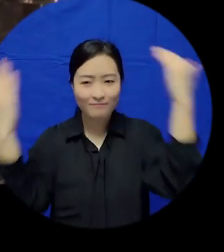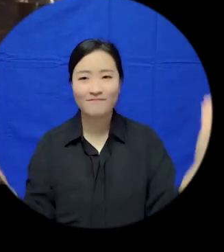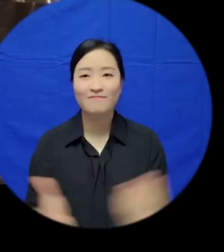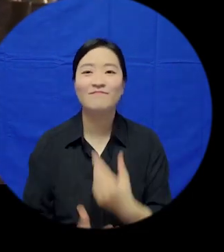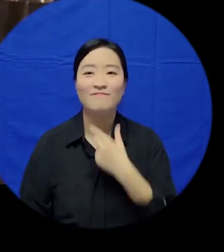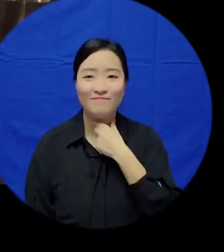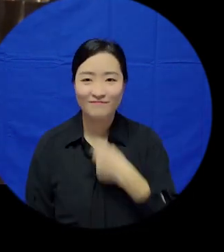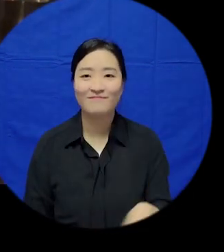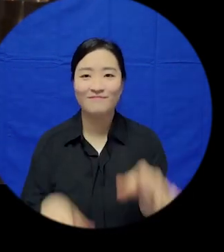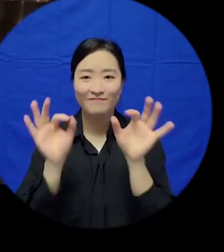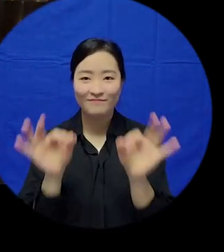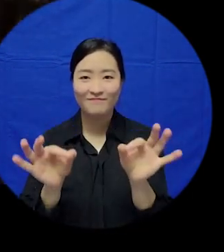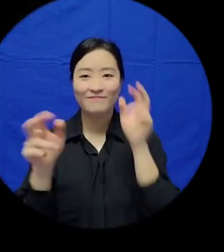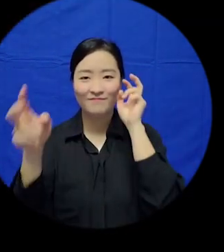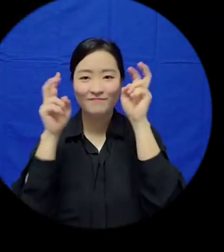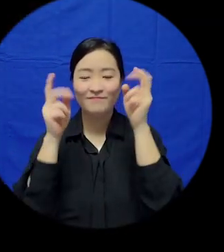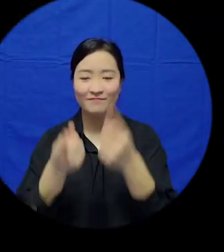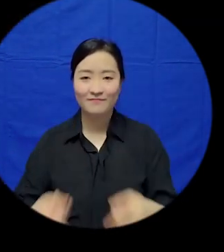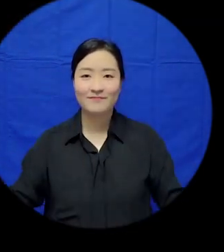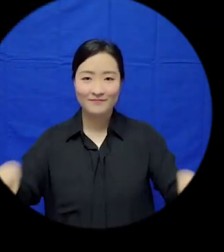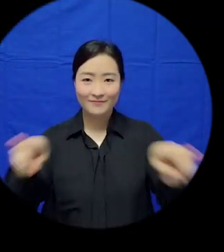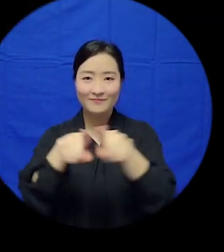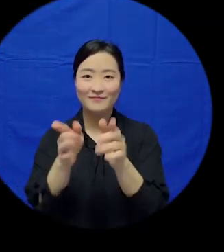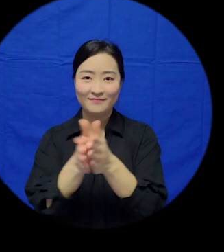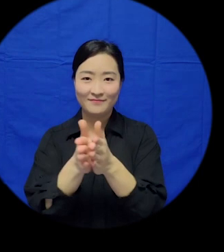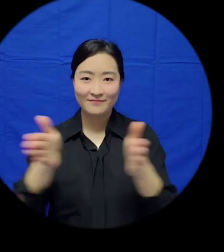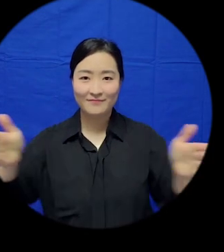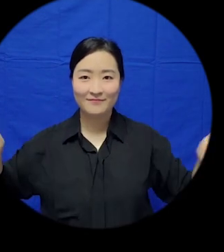담은 출발을 함께하게 되었습니다.